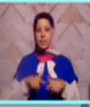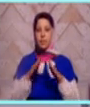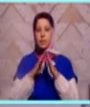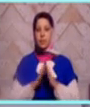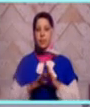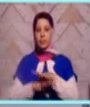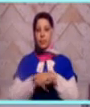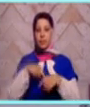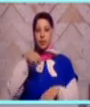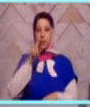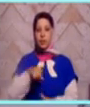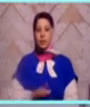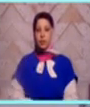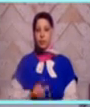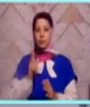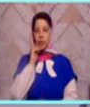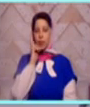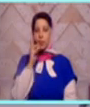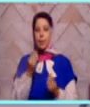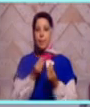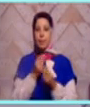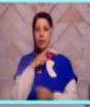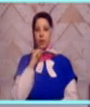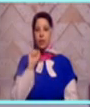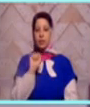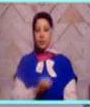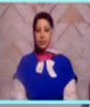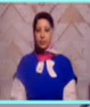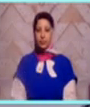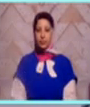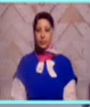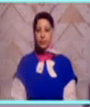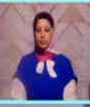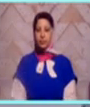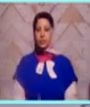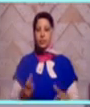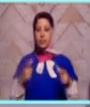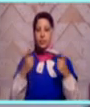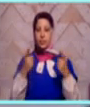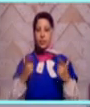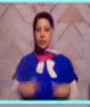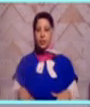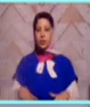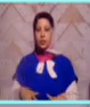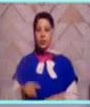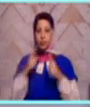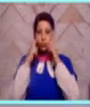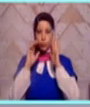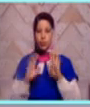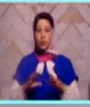النهاردة؟ والحقيقة الخبر اللي معايا خاص بالجو، لسه كلنا الحقيقة بنعيش في